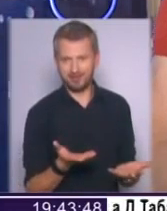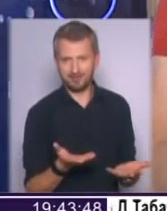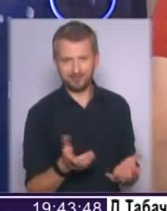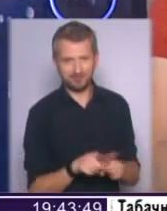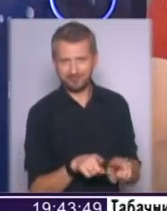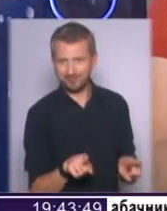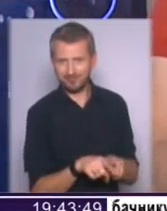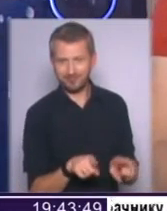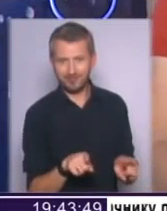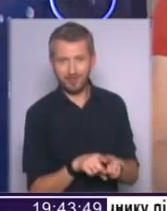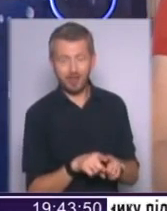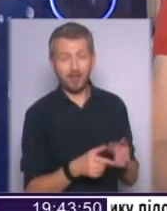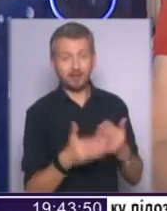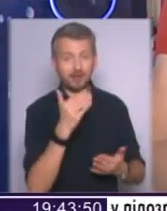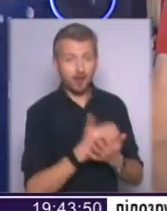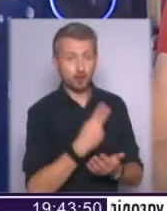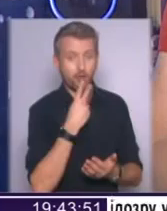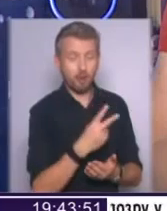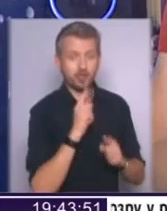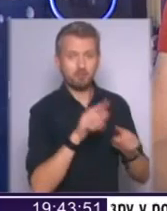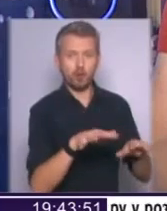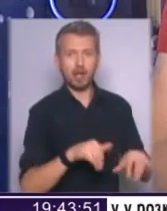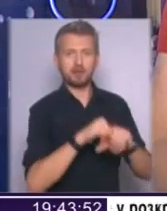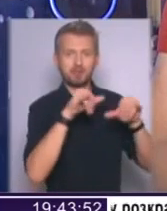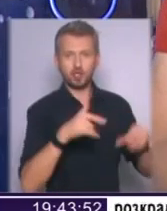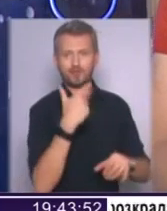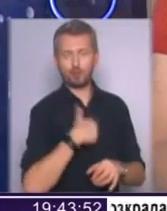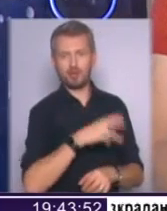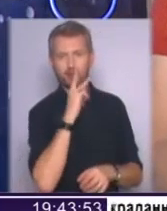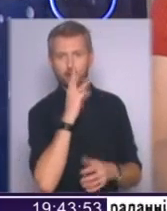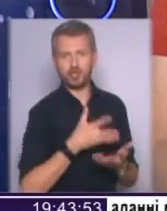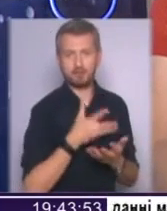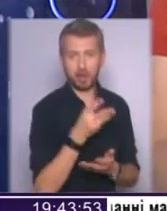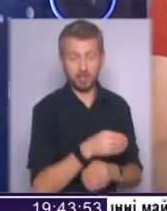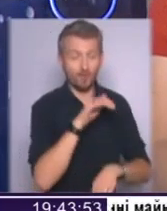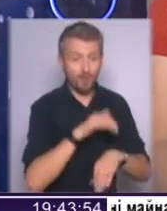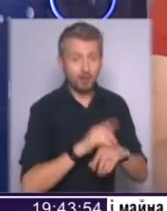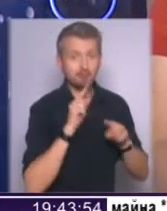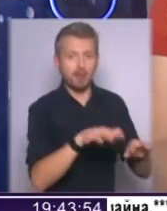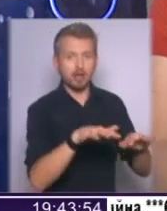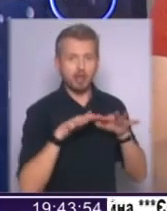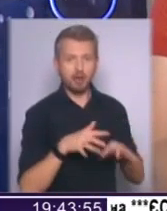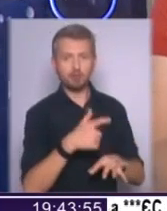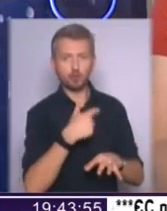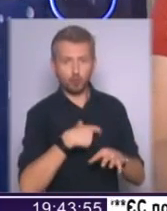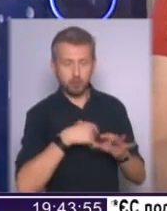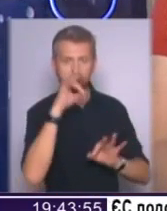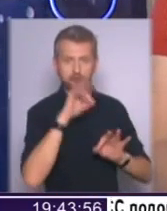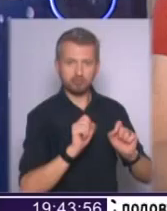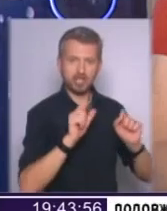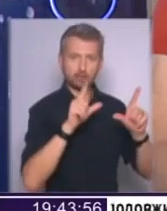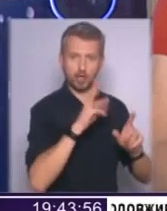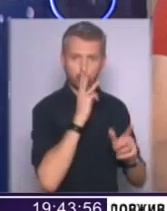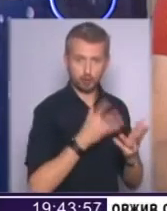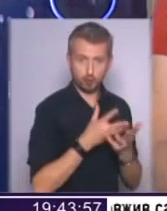І от, зрештою, ми побачили, що парламент збільшив собі заробітні плати. За великим рахунком, парламент депутати собі індексували заробітну плату. Ми